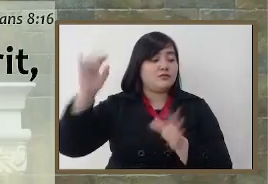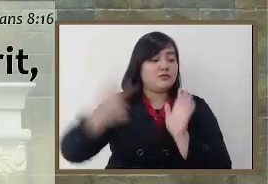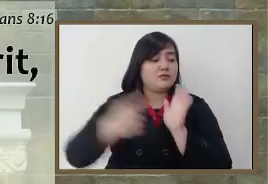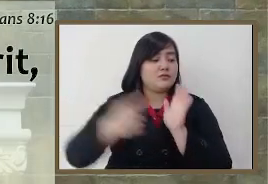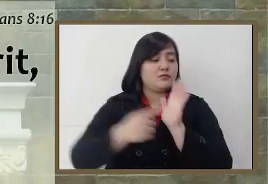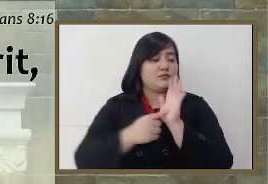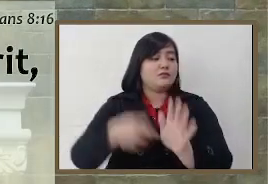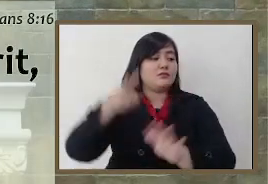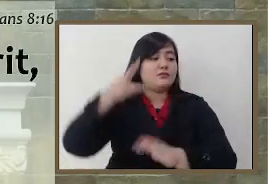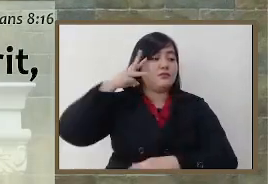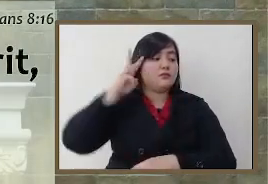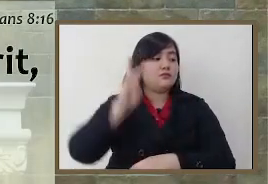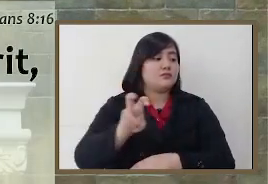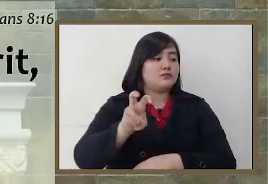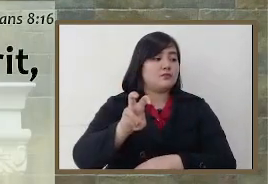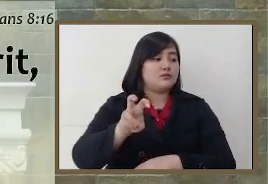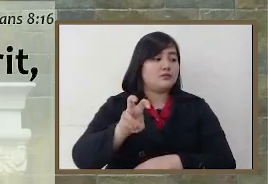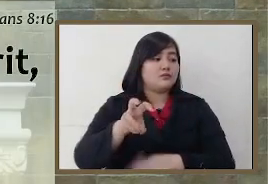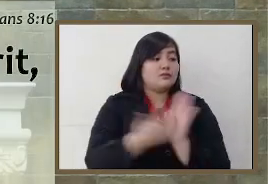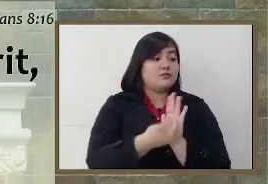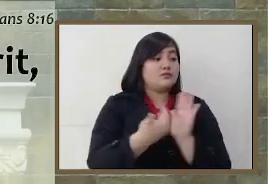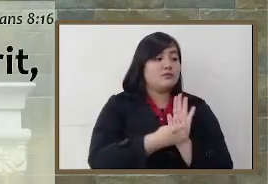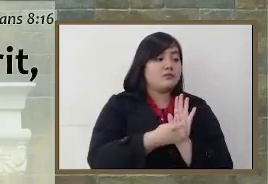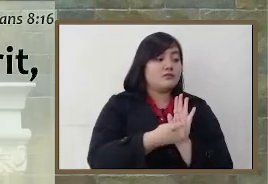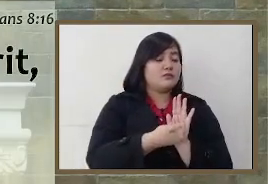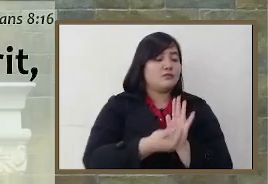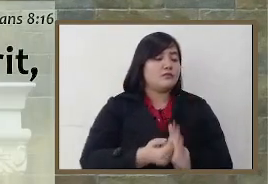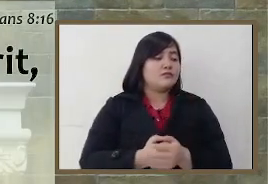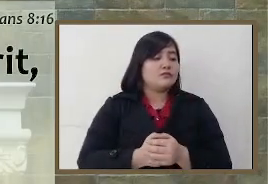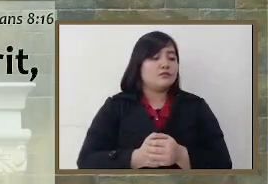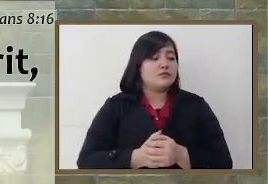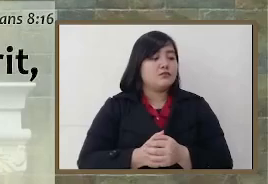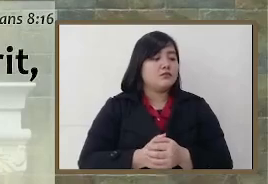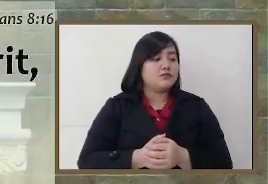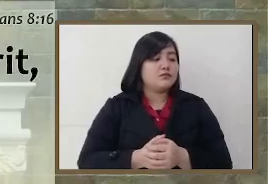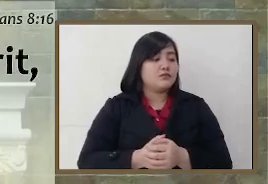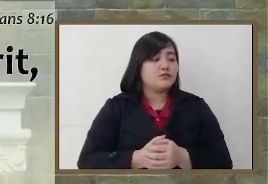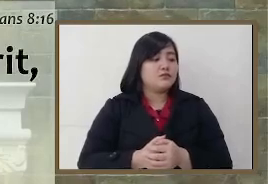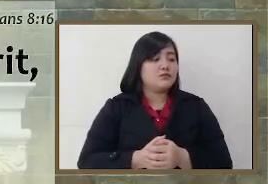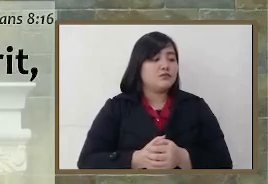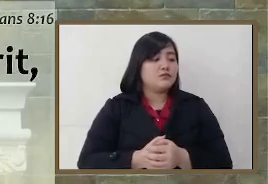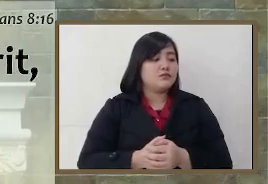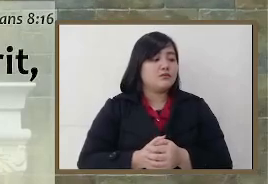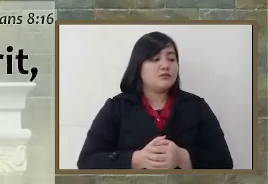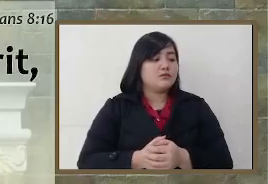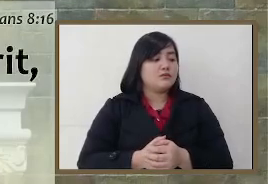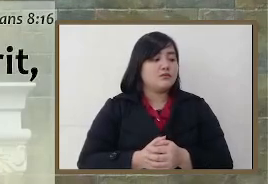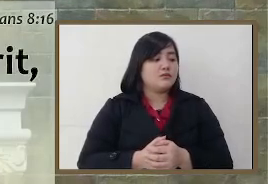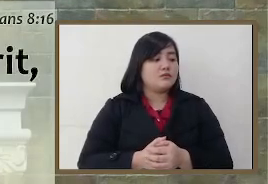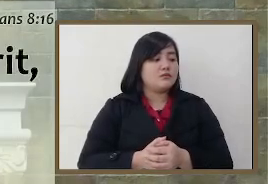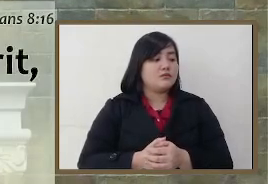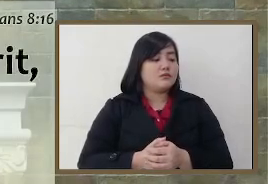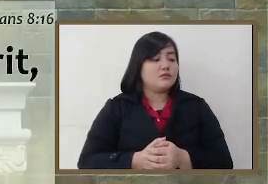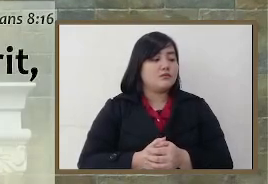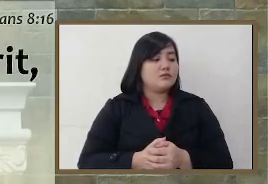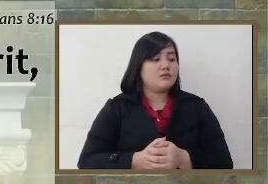kapatid? Alright? Notice what the Bible says here. Notice that the word Spirit is in capital letter.